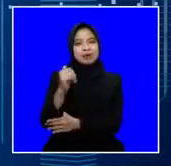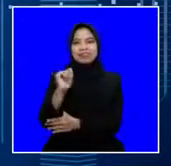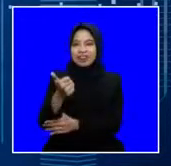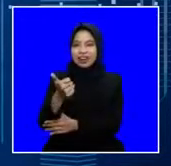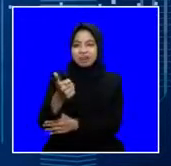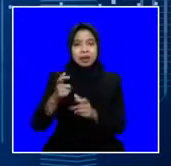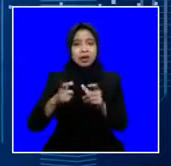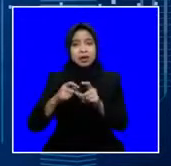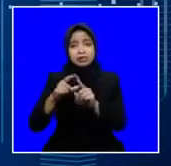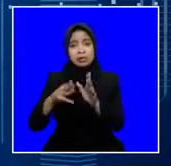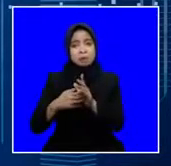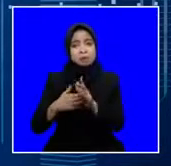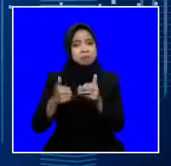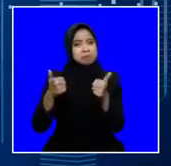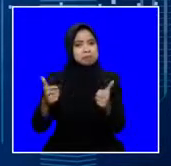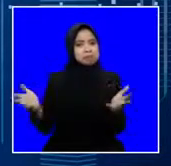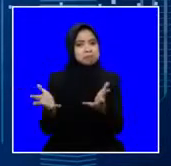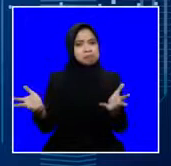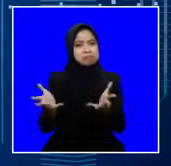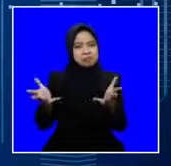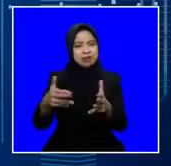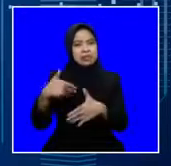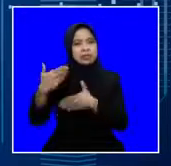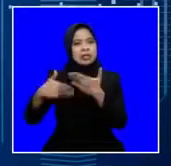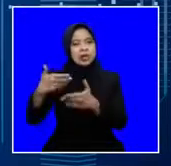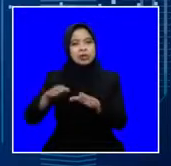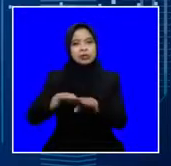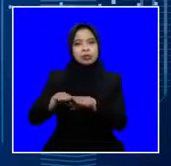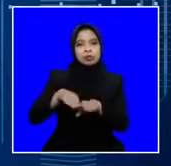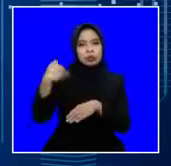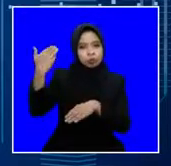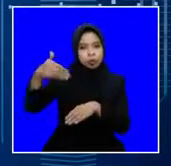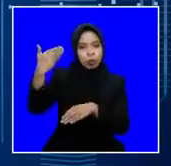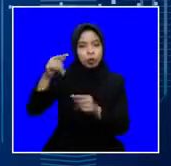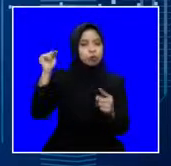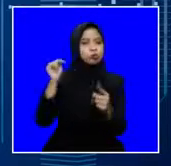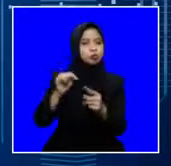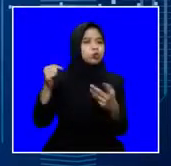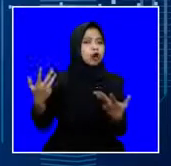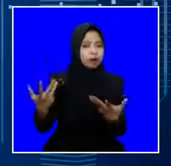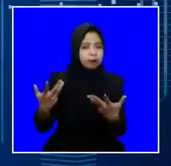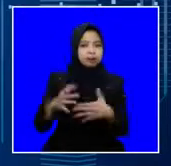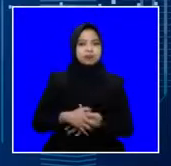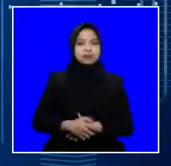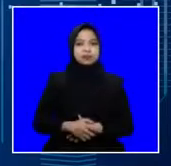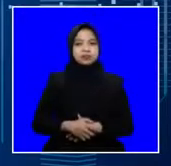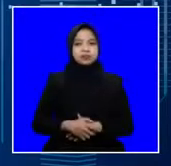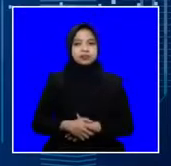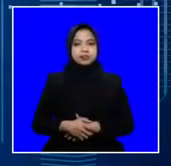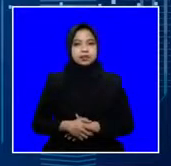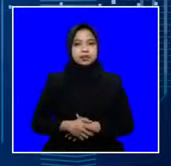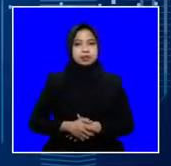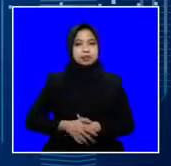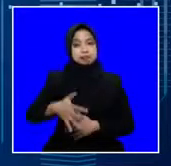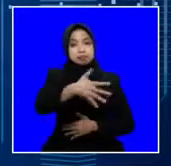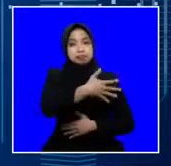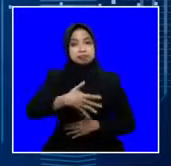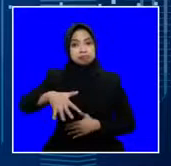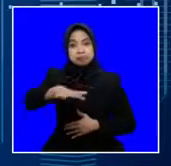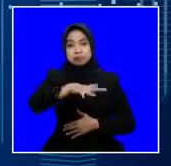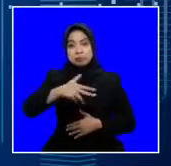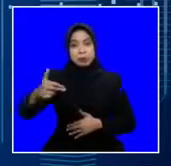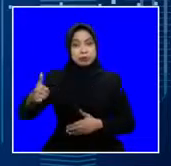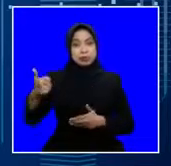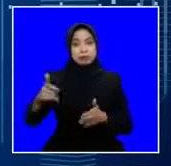adalah sangat strategis dan harus dilaksanakan sesegera mungkin untuk mengejar bonus demografi yang ada saat ini.